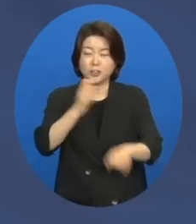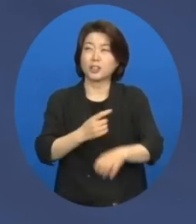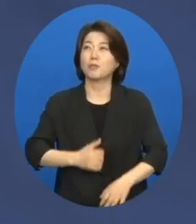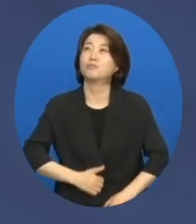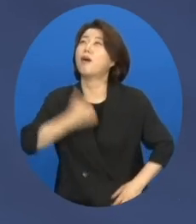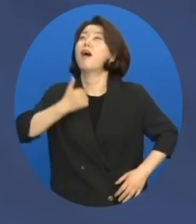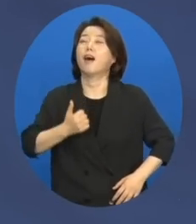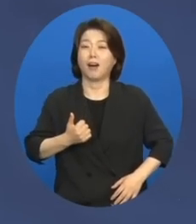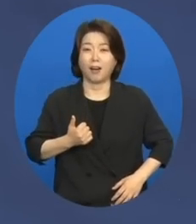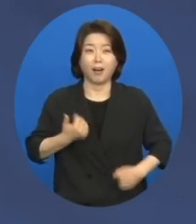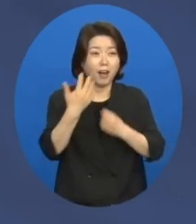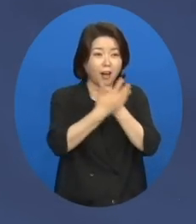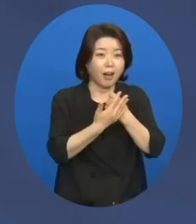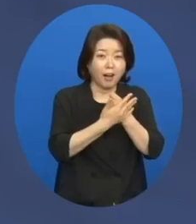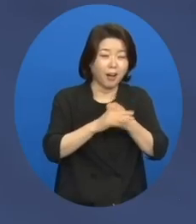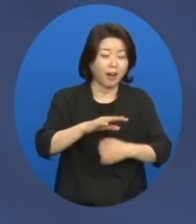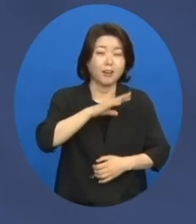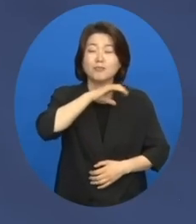무슨 베드로 은사?